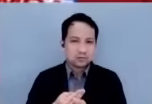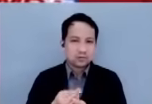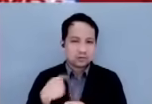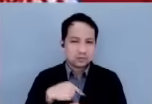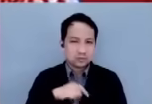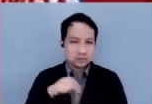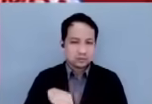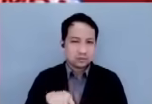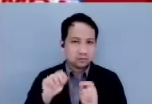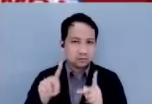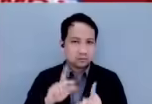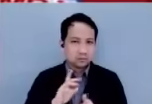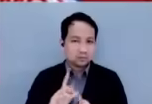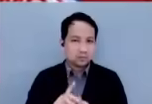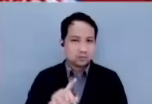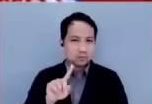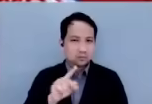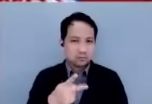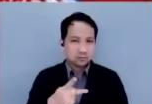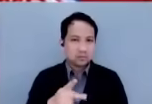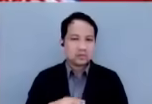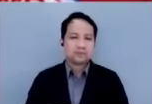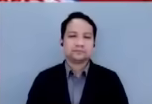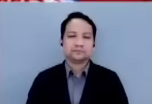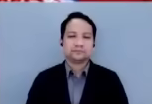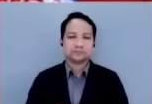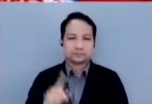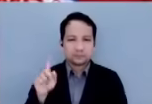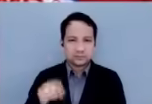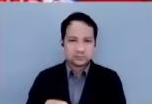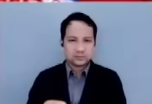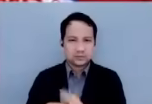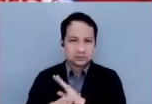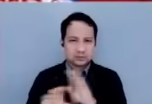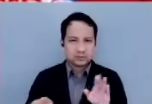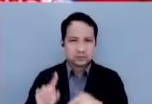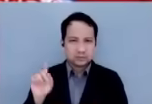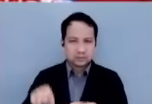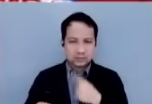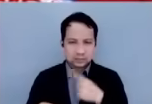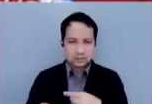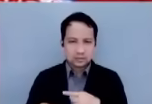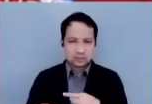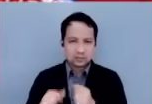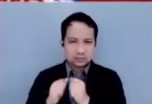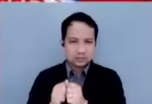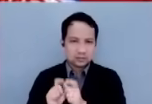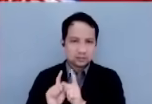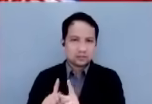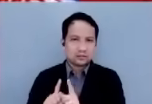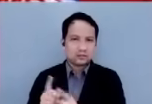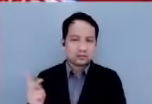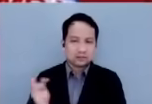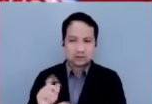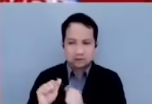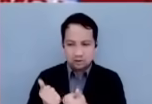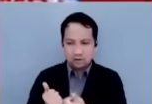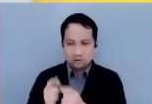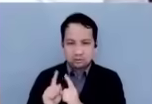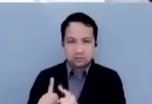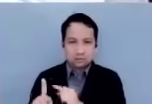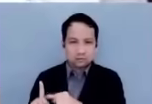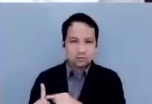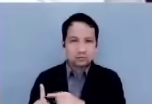lang ba kung 1K na lang? Ang sabi niya sa akin, hindi pwede kasi may kasama ako. Paano naman yung kasama ko? Baka